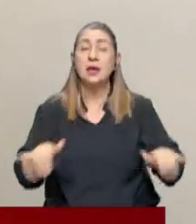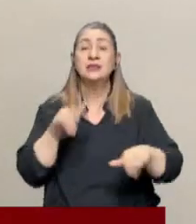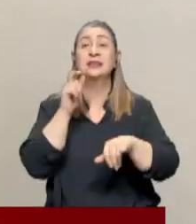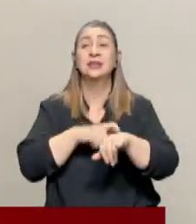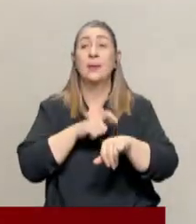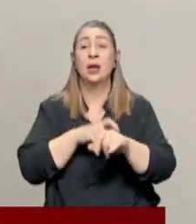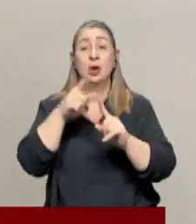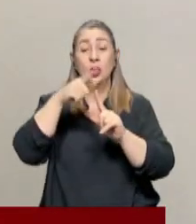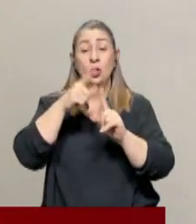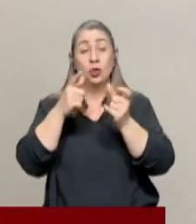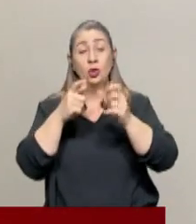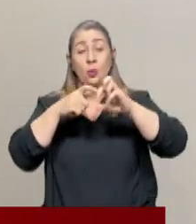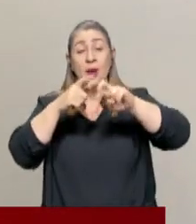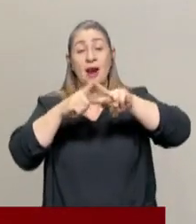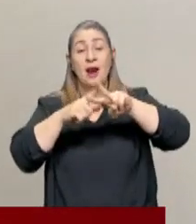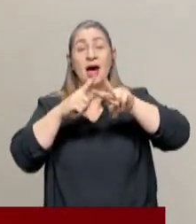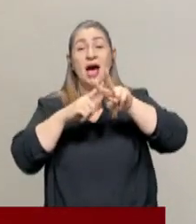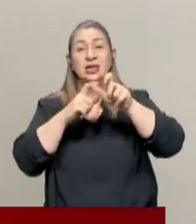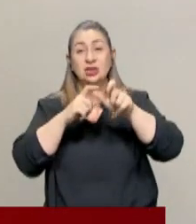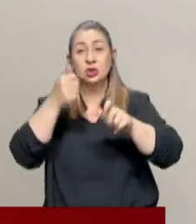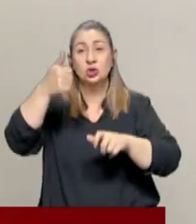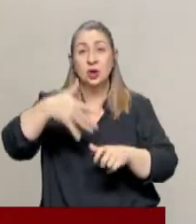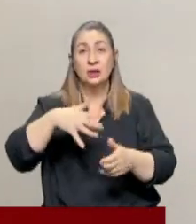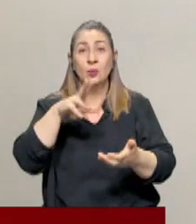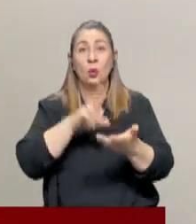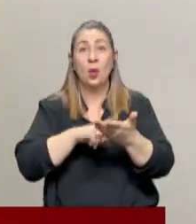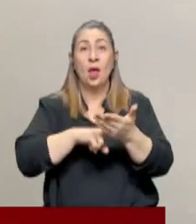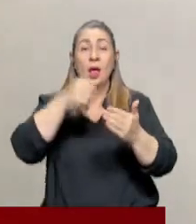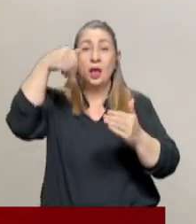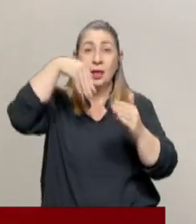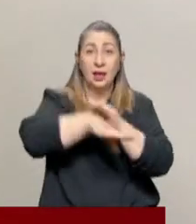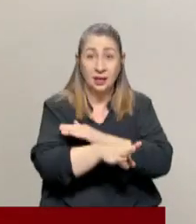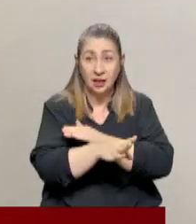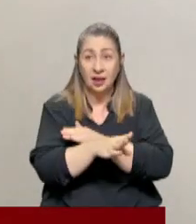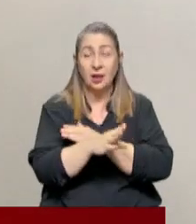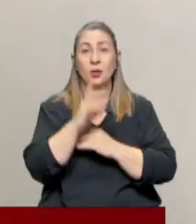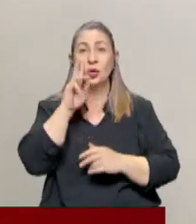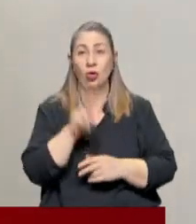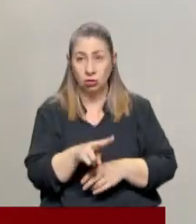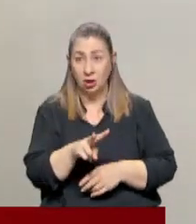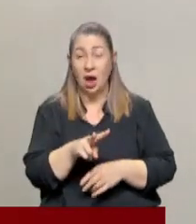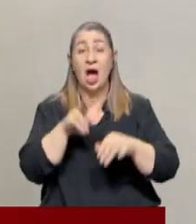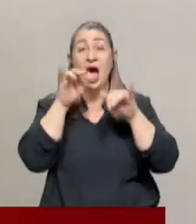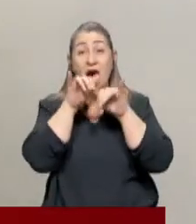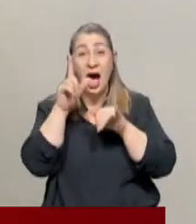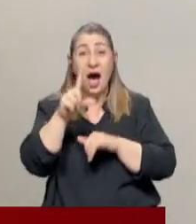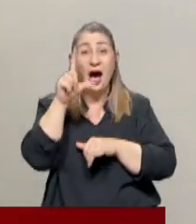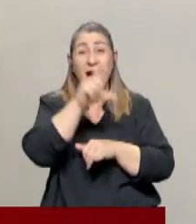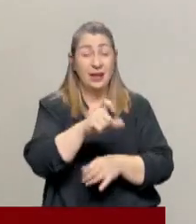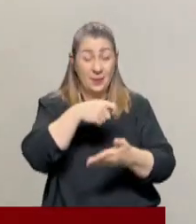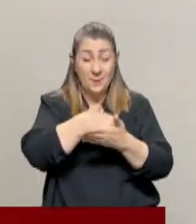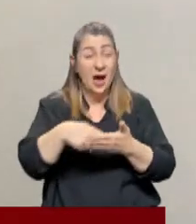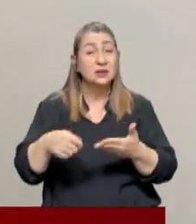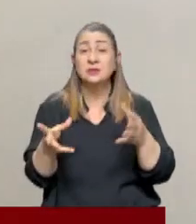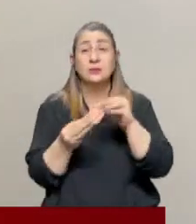zamanda TÜPRAŞ'ın yönetim kurulu üyeliğine girdiğini tespit ettik. Aylık toplam